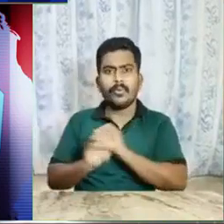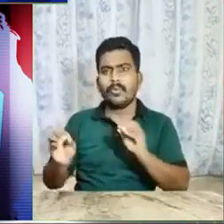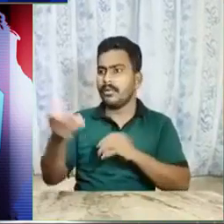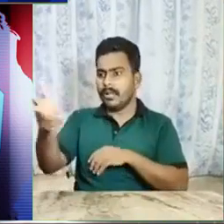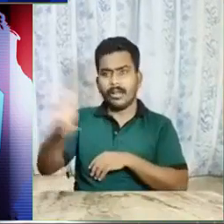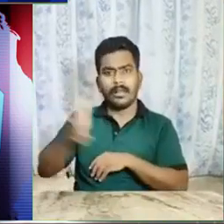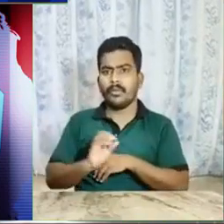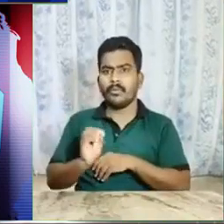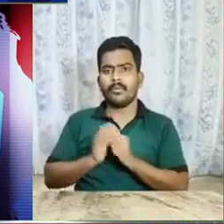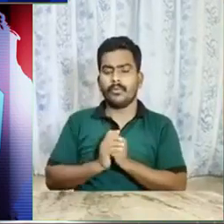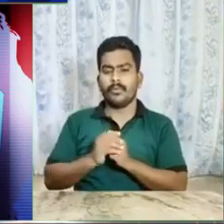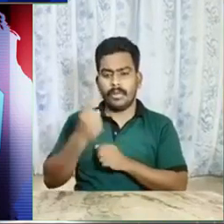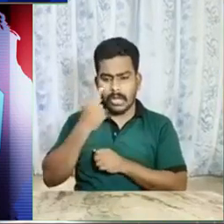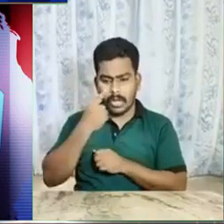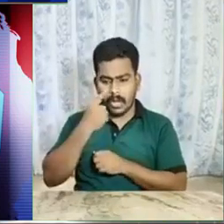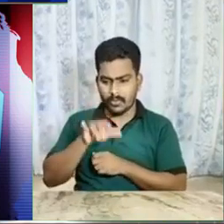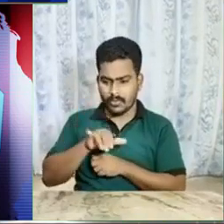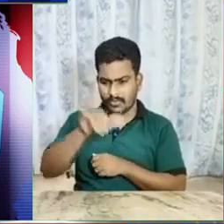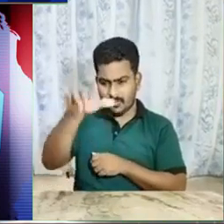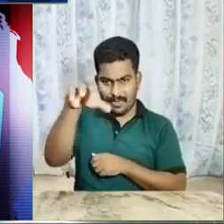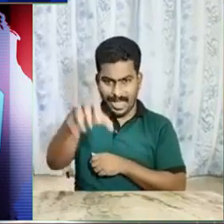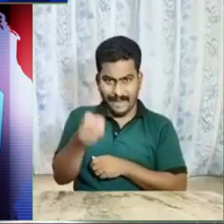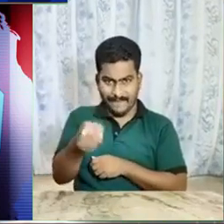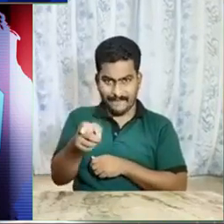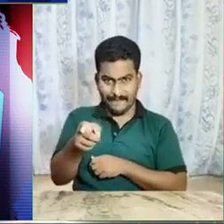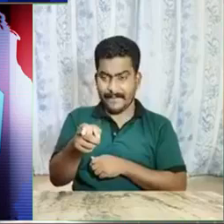ലോകവ്യാപകമായി അംഗീകരിക്കപ്പെട്ട സുരക്ഷാ മാനദണ്ഡങ്ങളുണ്ട്.